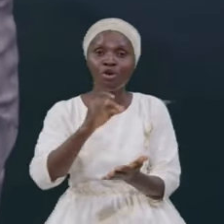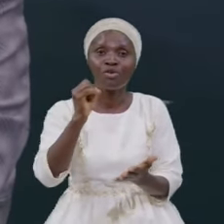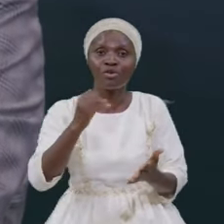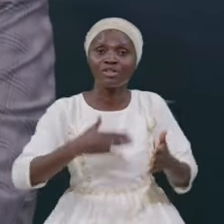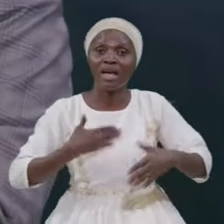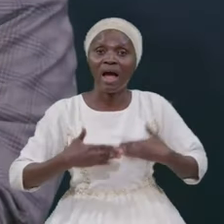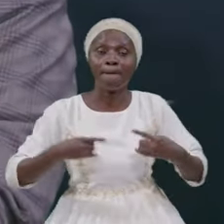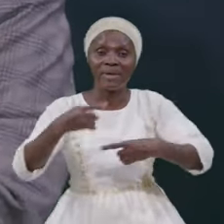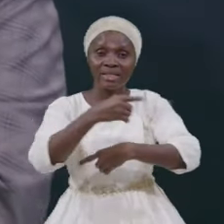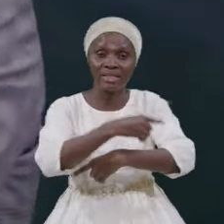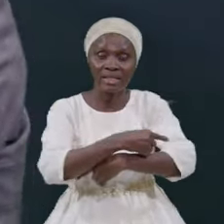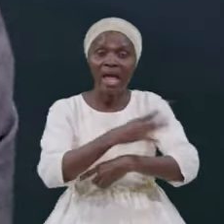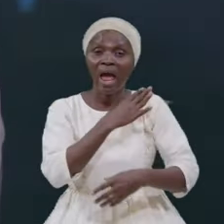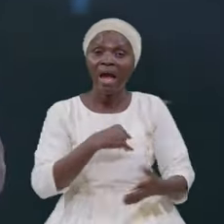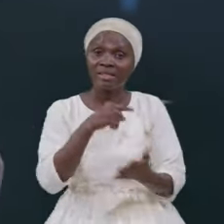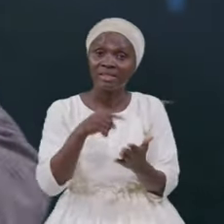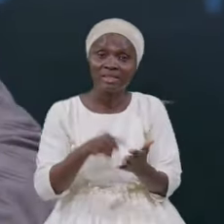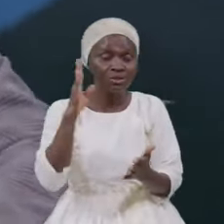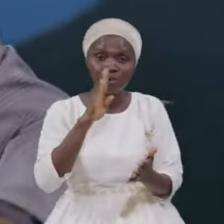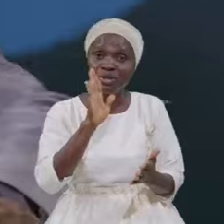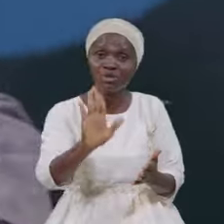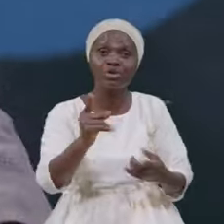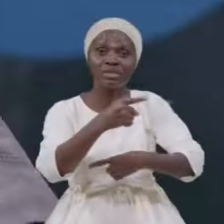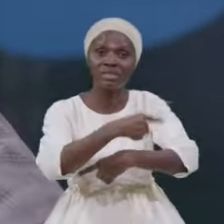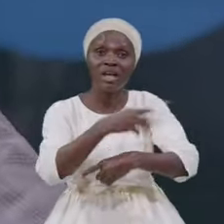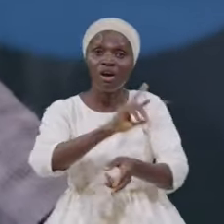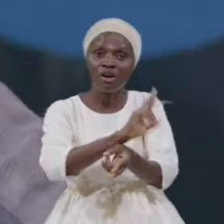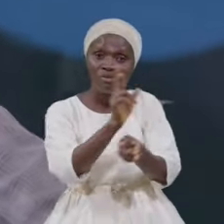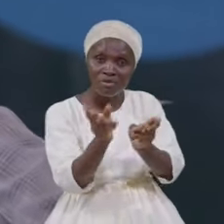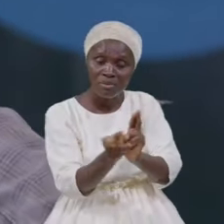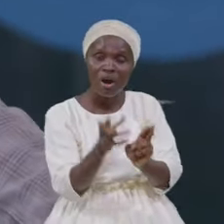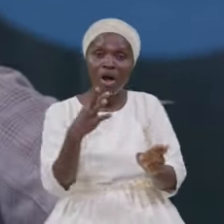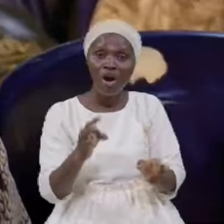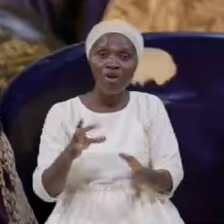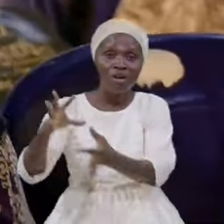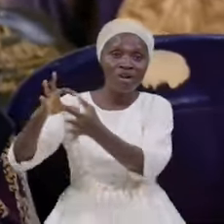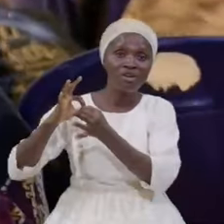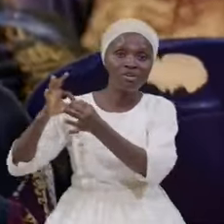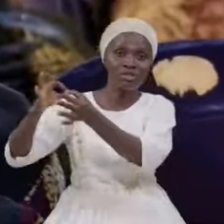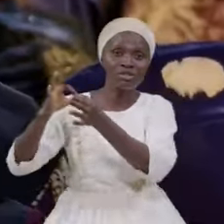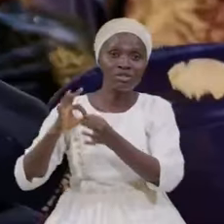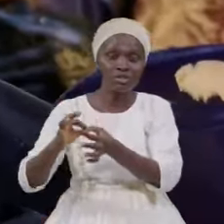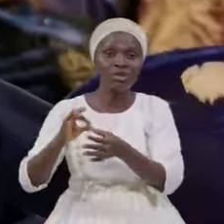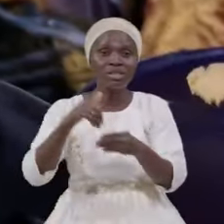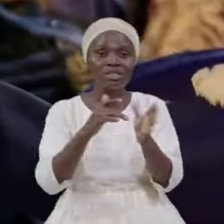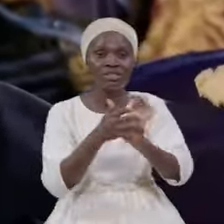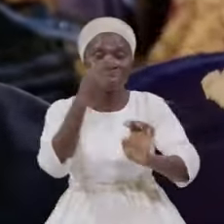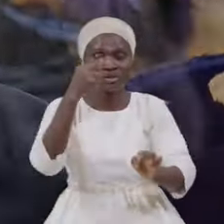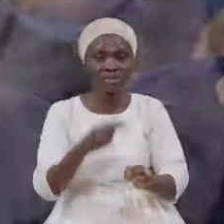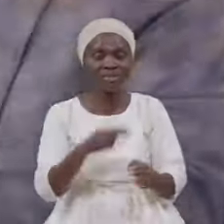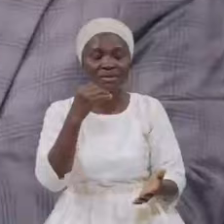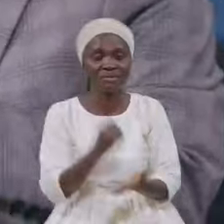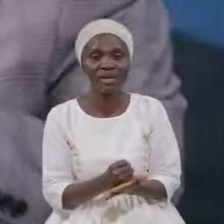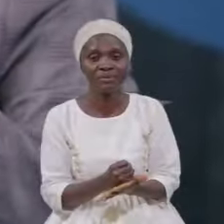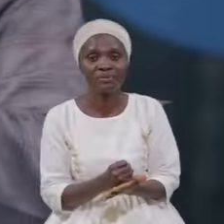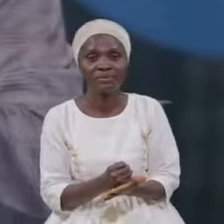sera ton jour de repentance, de rétablissement, de réconciliation au nom de Jésus. Le jour